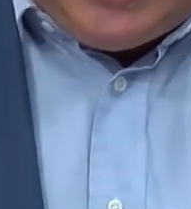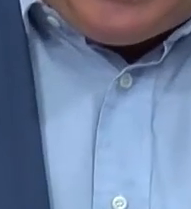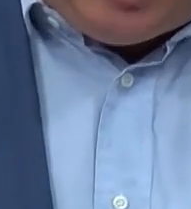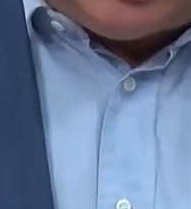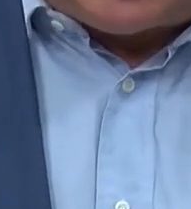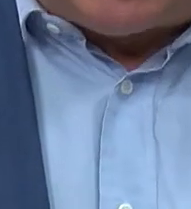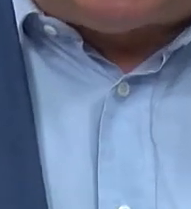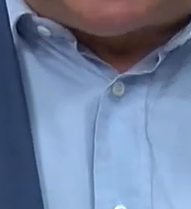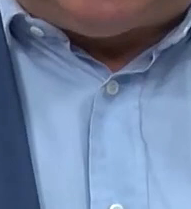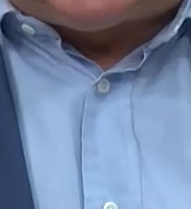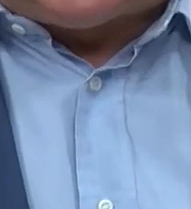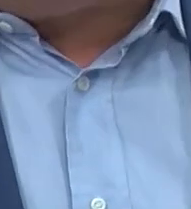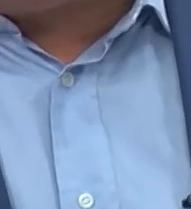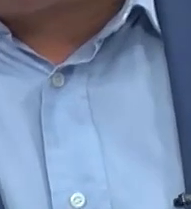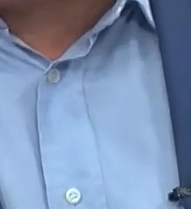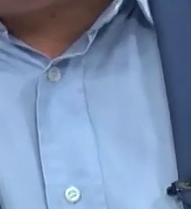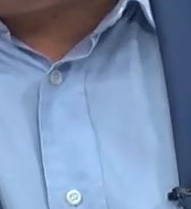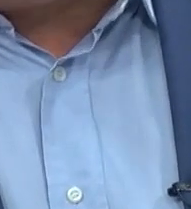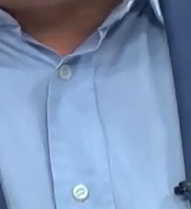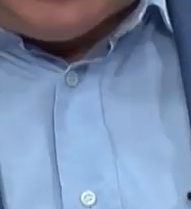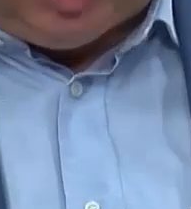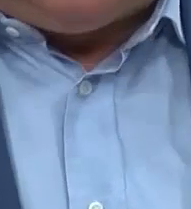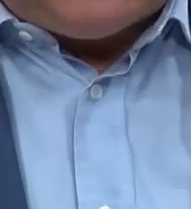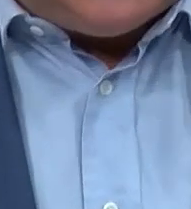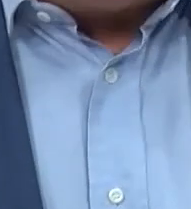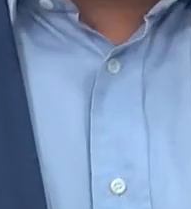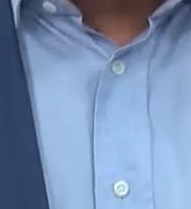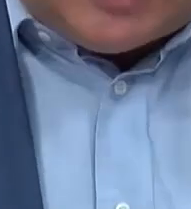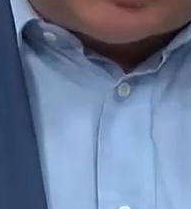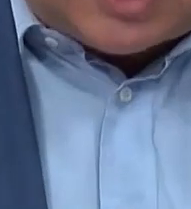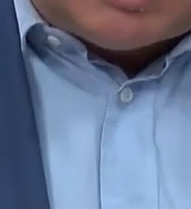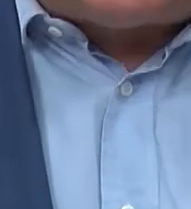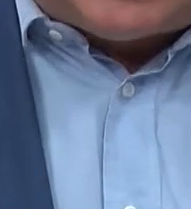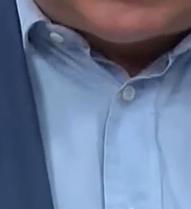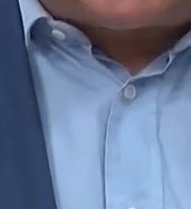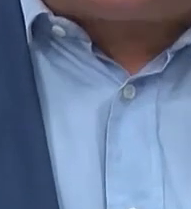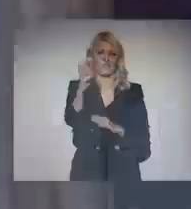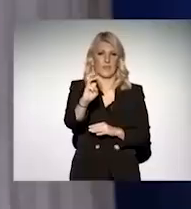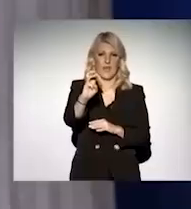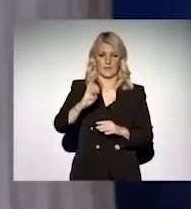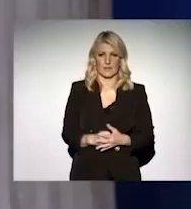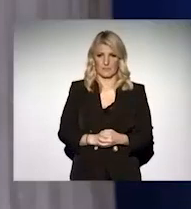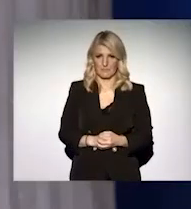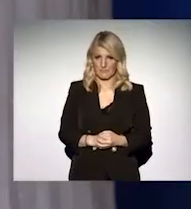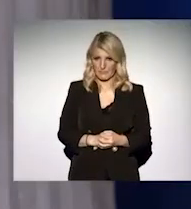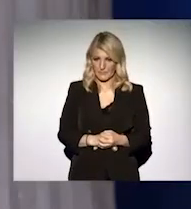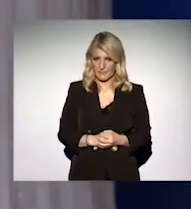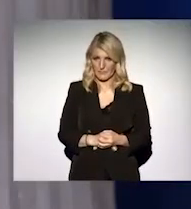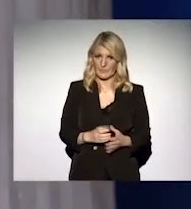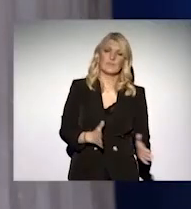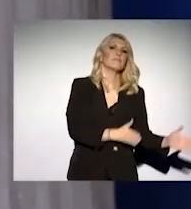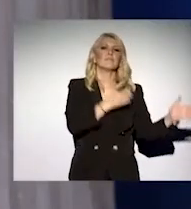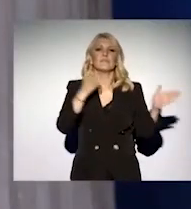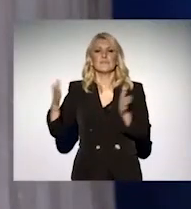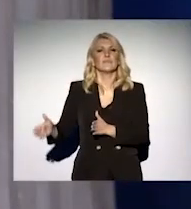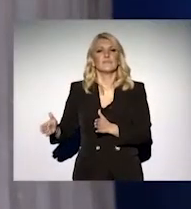συνδέσεις, έχουμε τον εκπρόσωπο τύπου της Νέας Δημοκρατίας, τον κύριο Νίκο Ρωμανό. Και βεβαίως θα μου επιτρέψετε, κύριε εκπρόσωπε, καλησπέρα σας. Χρόνια πολλά